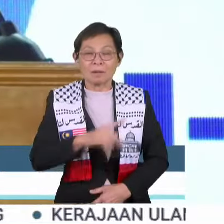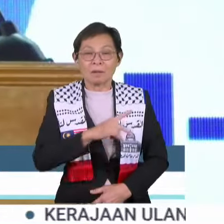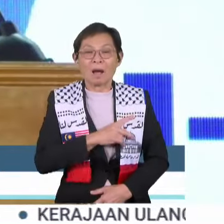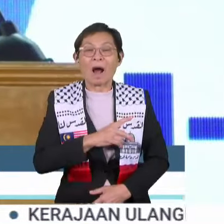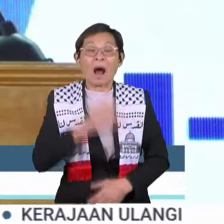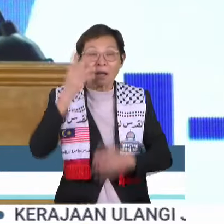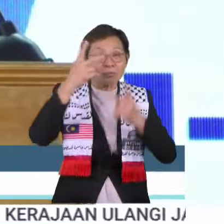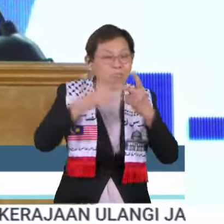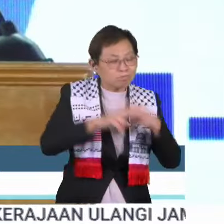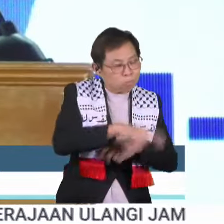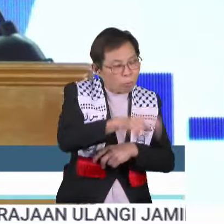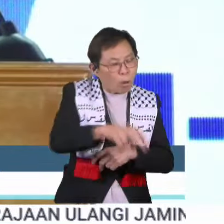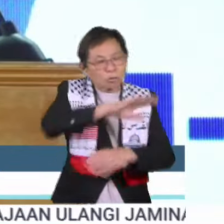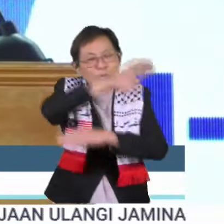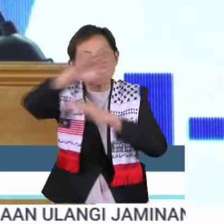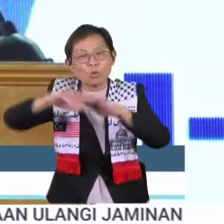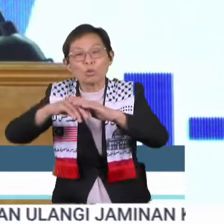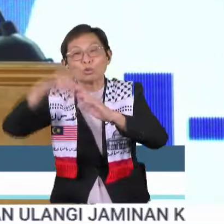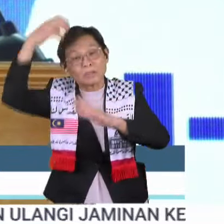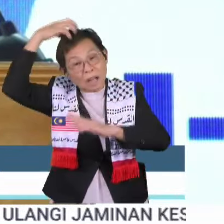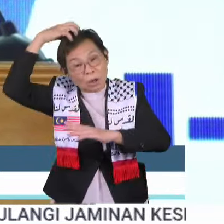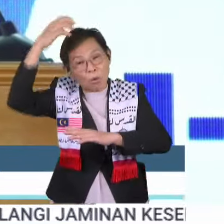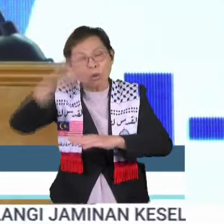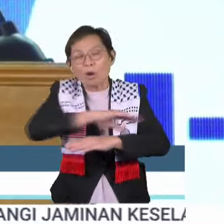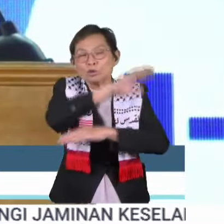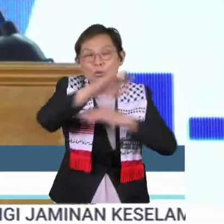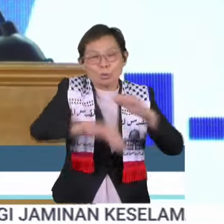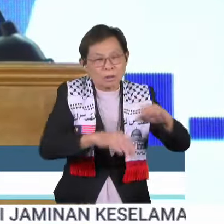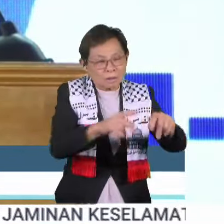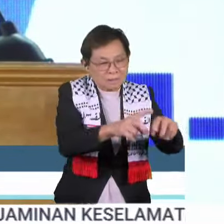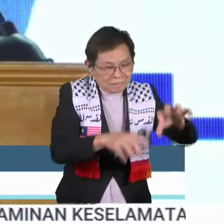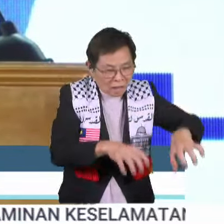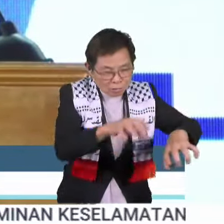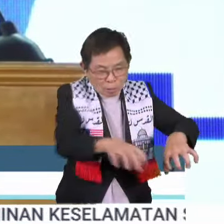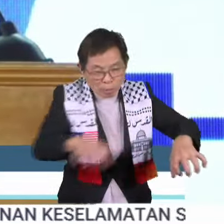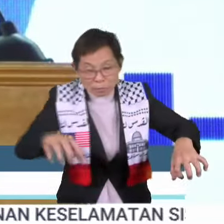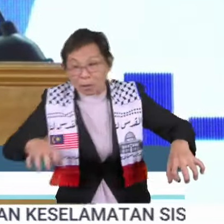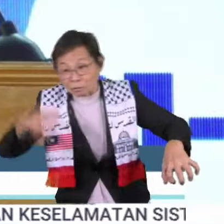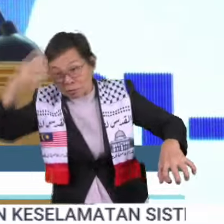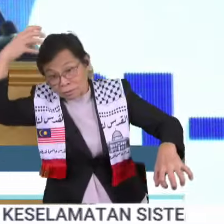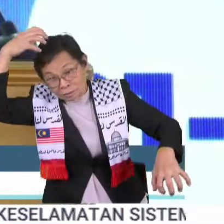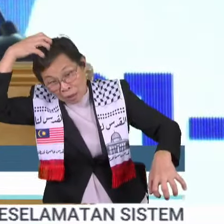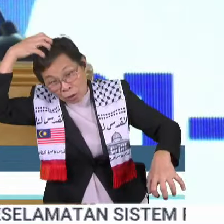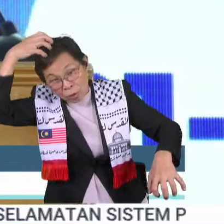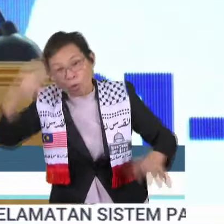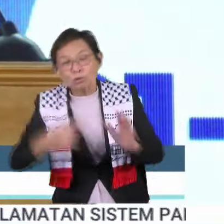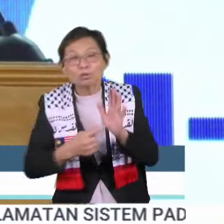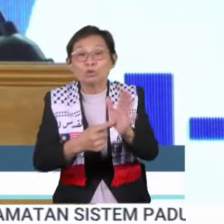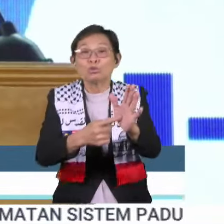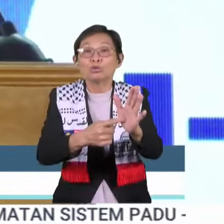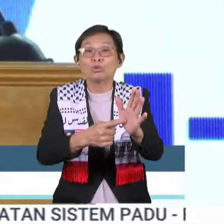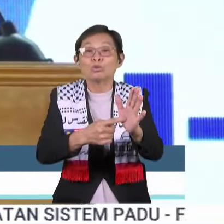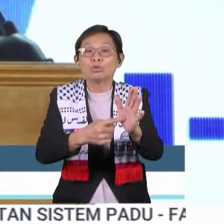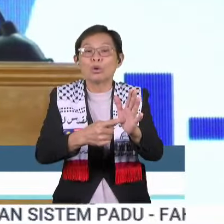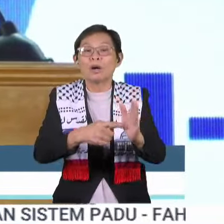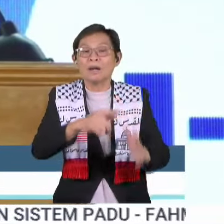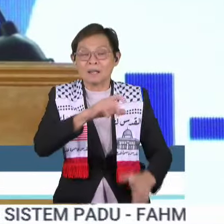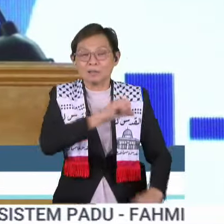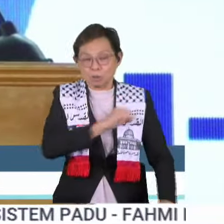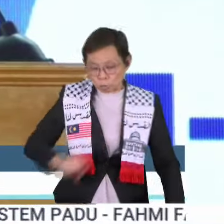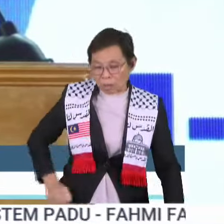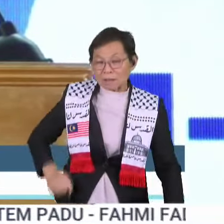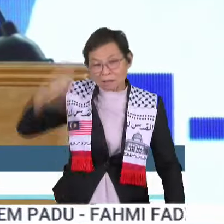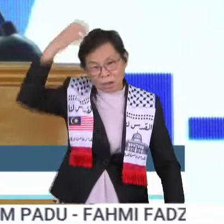seluruh negeri dan pelusuk daerah-daerah di negeri Selangor melambangkan payung mahkota yang sangat